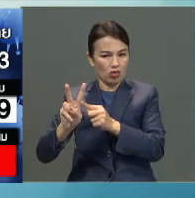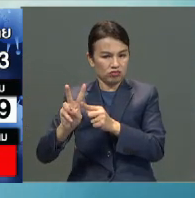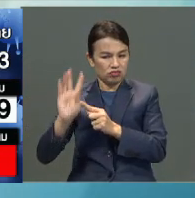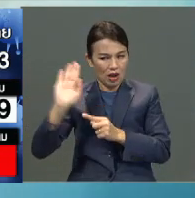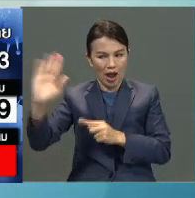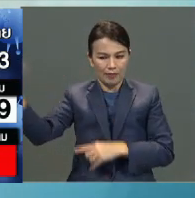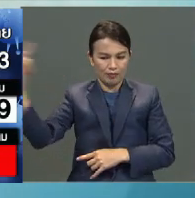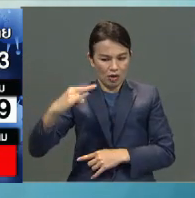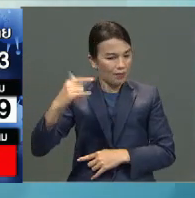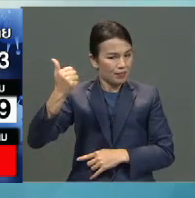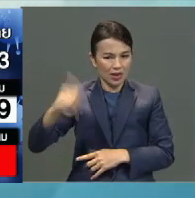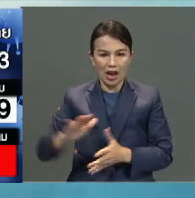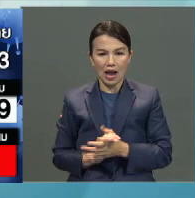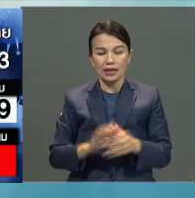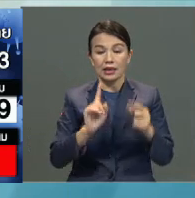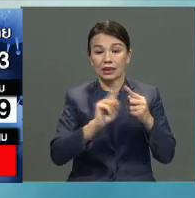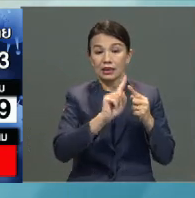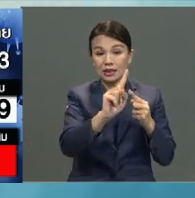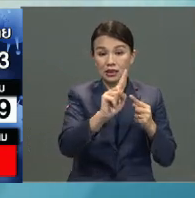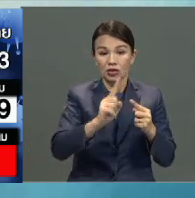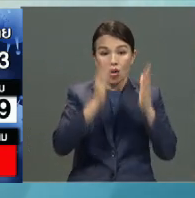ก็ยังคงเรื่องของการควบคุมการเดินทางเข้าราชณาจักรนะครับทั้งทางบกน้ำอากาศอันนี้ข้อที่สองเนี่ยเป็นความสำคัญเพราะว่าอย่างที่บอกว่าณตอนนี้คนที่ติดเชื้อส่วนใหญ่เกิดขึ้นจากการมาจากต่างประเทศทั้งสิ้นเพราะฉะนั้นข้อที่สองอย่างต้องคงไว้แต่ข้อที่1คืออันที่คนภายในประเทศเดินทางกันได้ตลอดเวลานะครับไม่มี